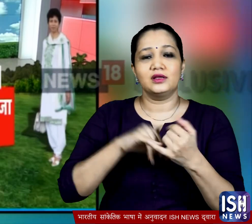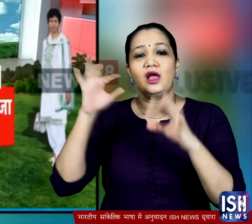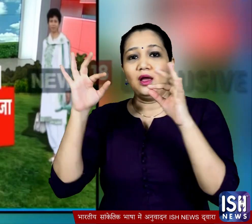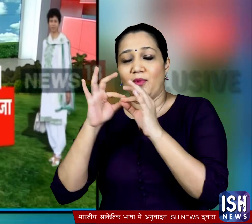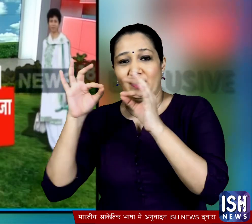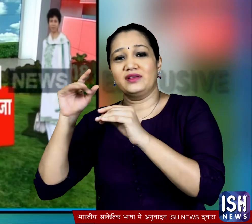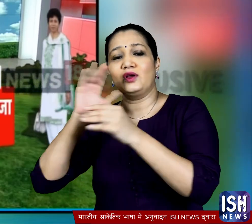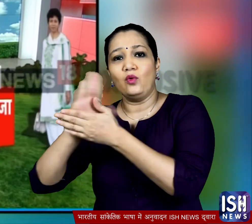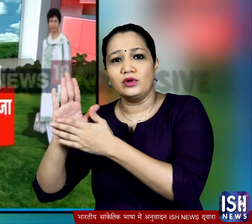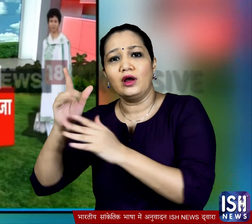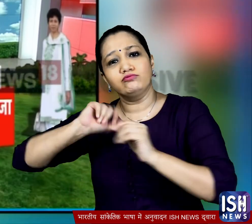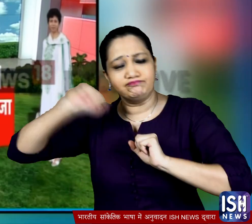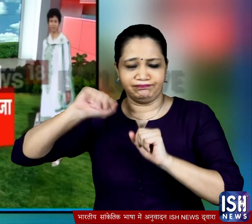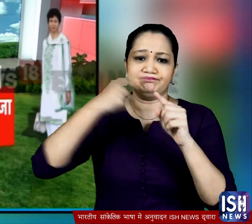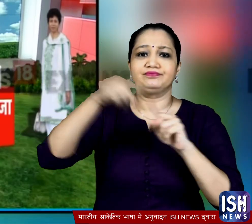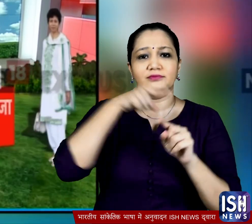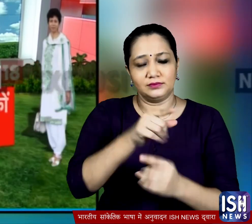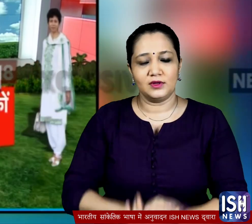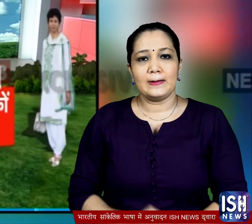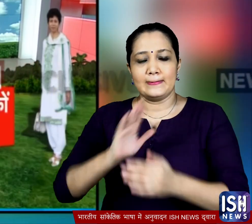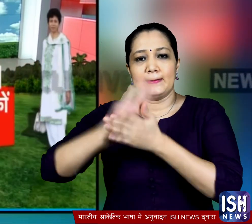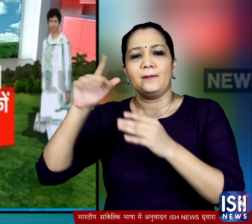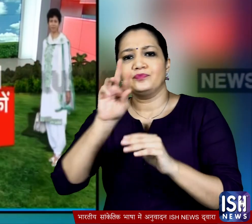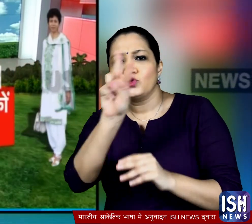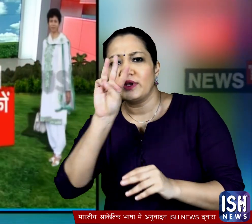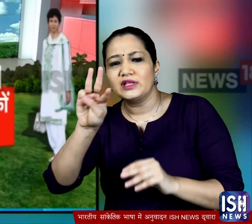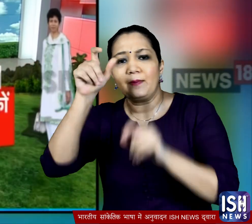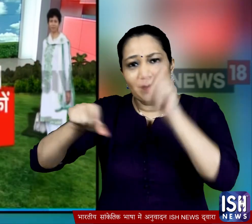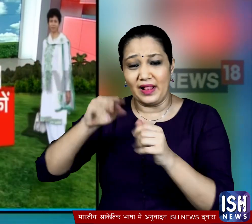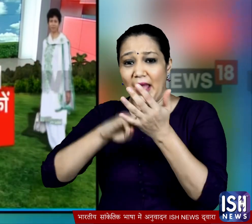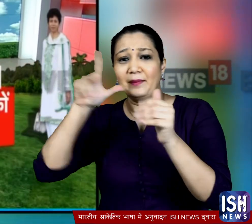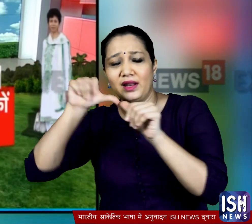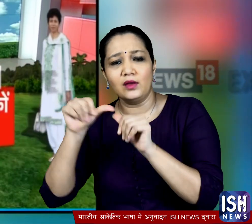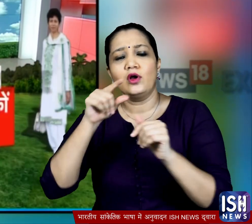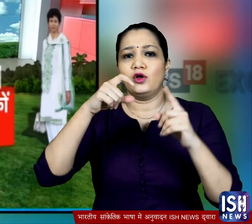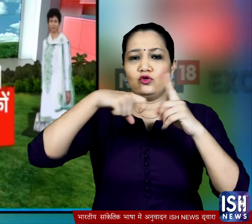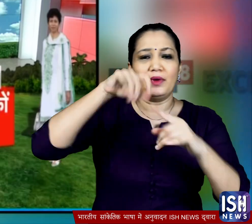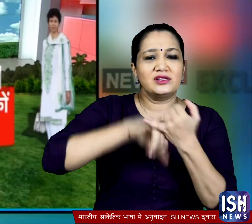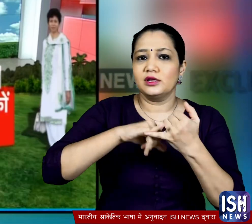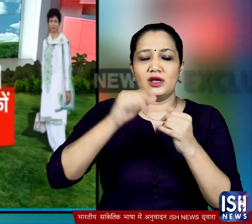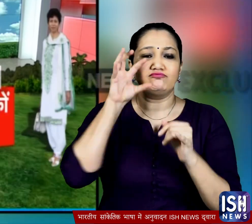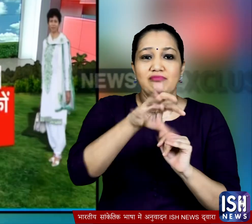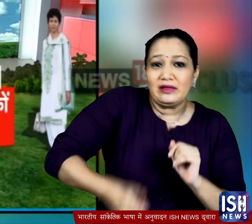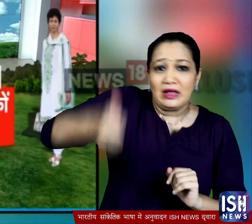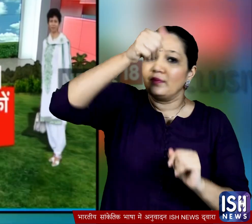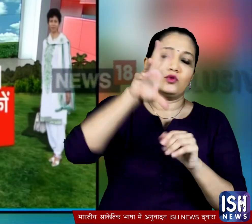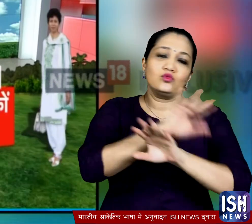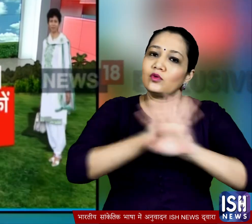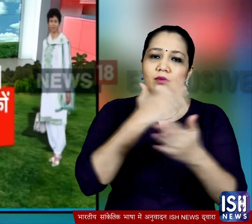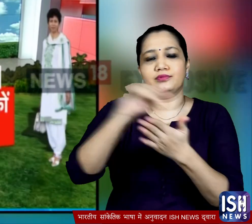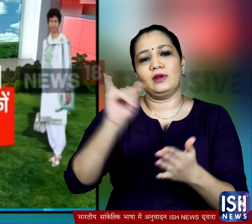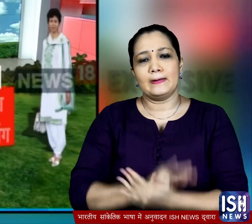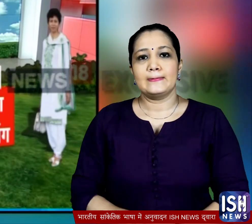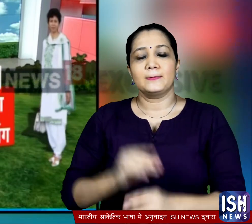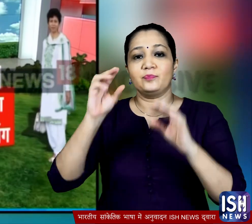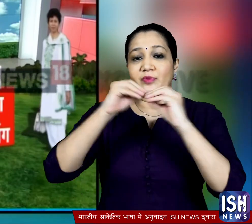भूपेंद्र सिंह हुड्डा गुट के विधायकों ने मोर्चा खोल दिया है। हुड्डा गुट के करीब 23 विधायकों ने मांग की है कि कुमारी शैलजा को प्रदेश अध्यक्ष के पद से हटाया